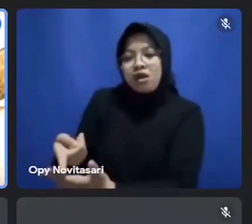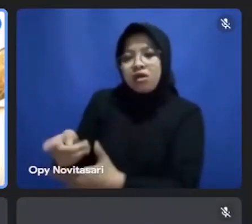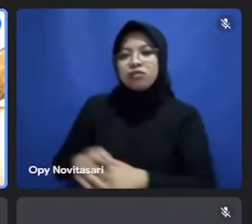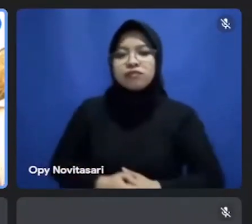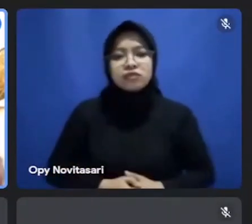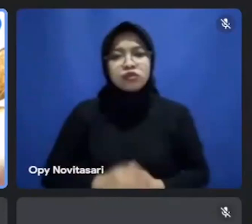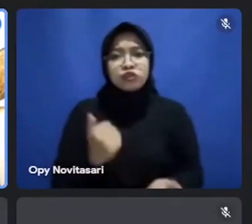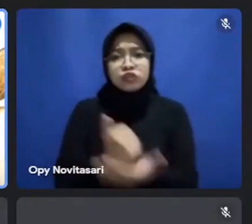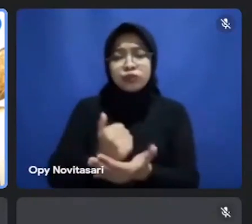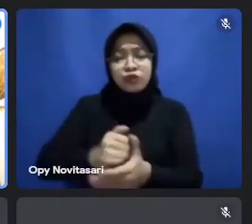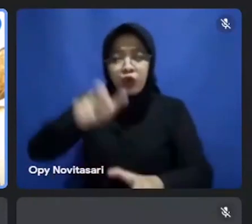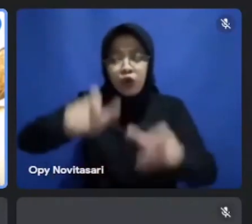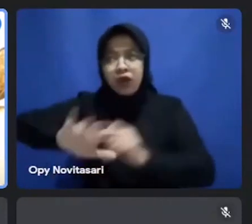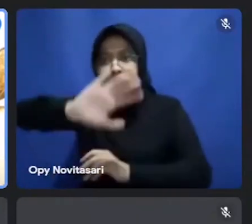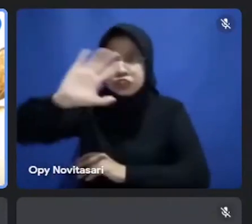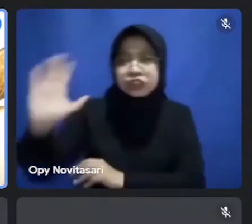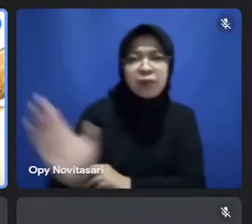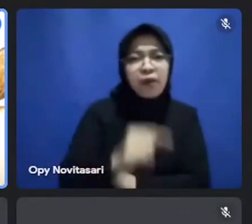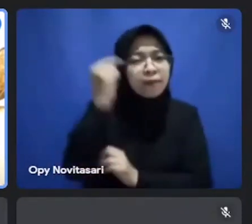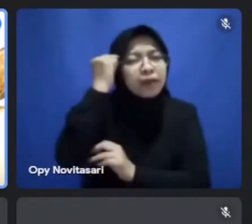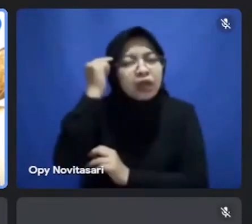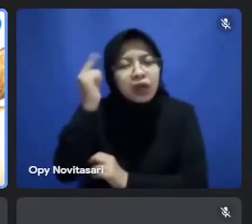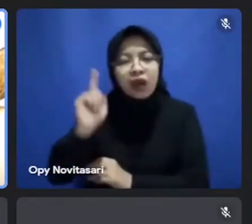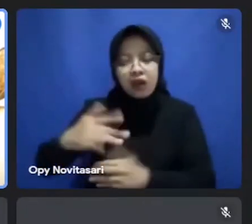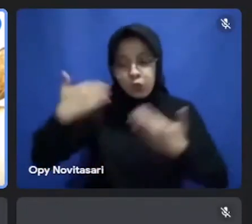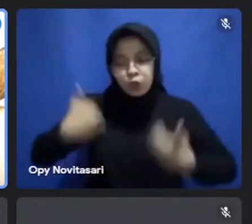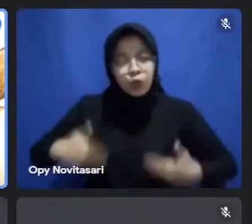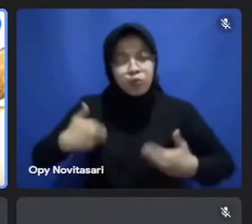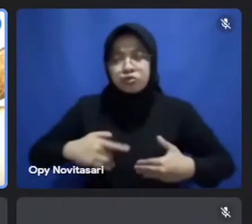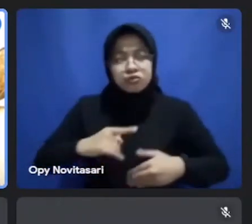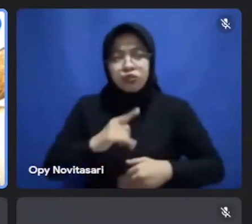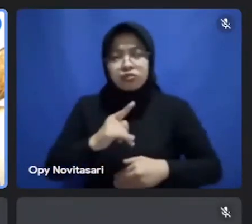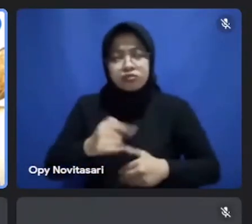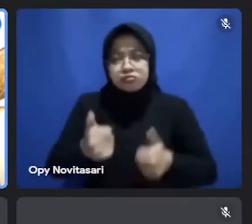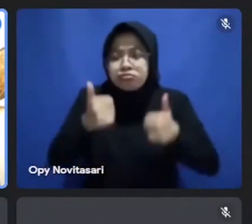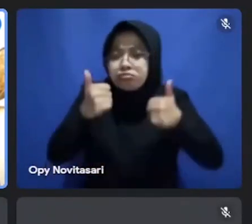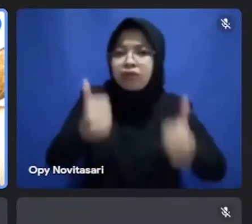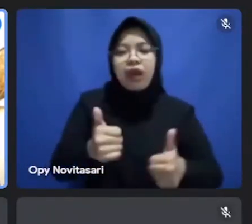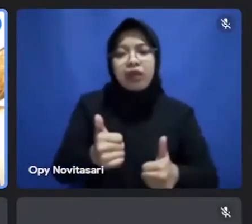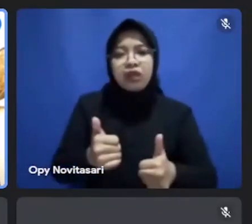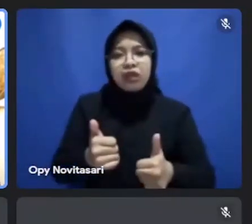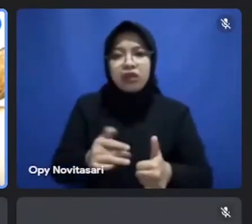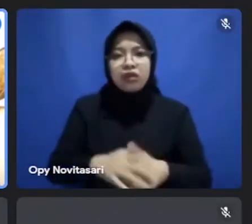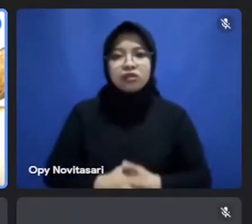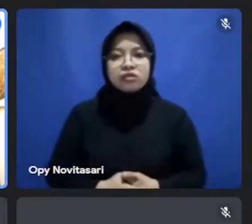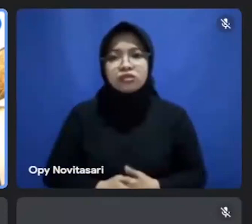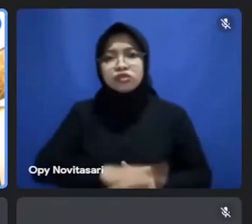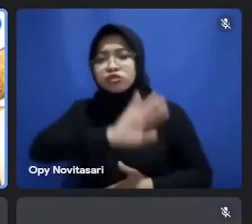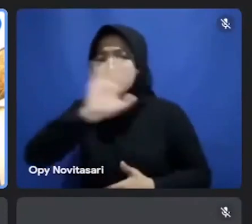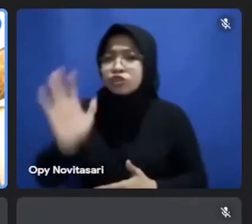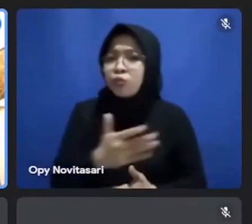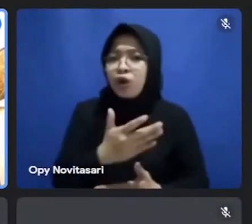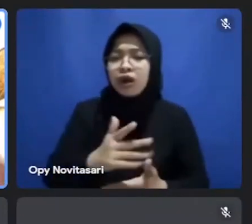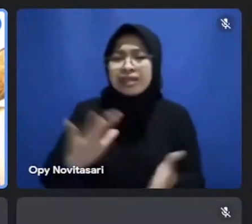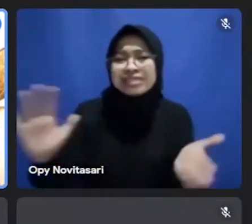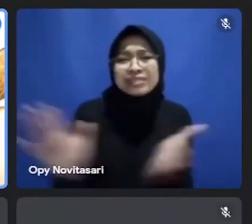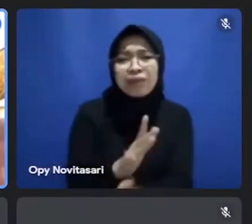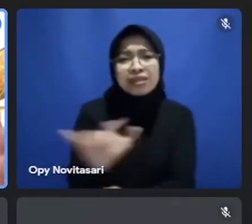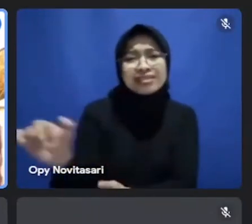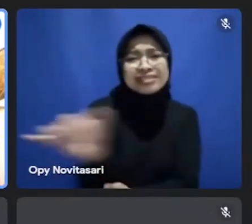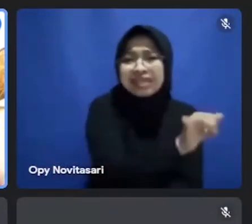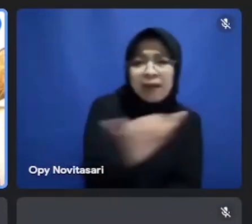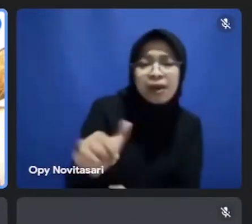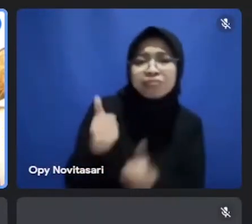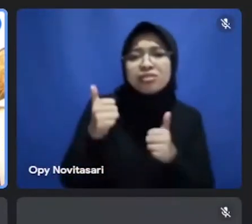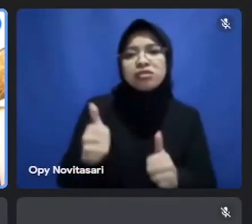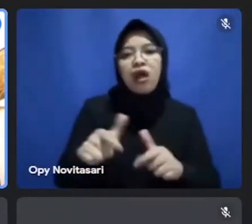memiliki cara yang beda semua orang memiliki tubuh yang unik dan semua orang memiliki kesempatan yang sama dalam